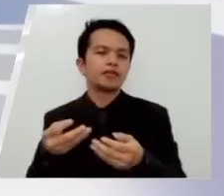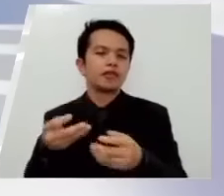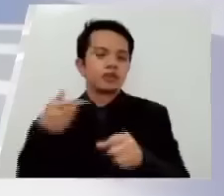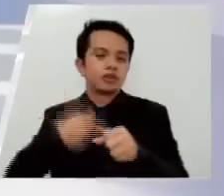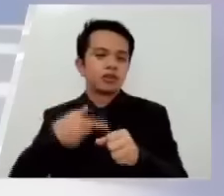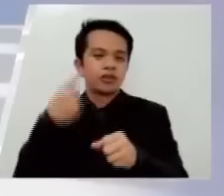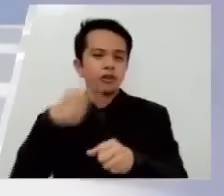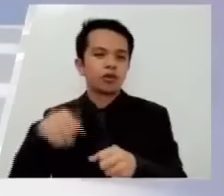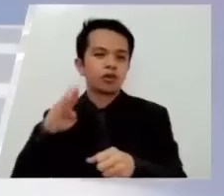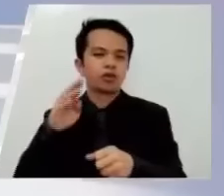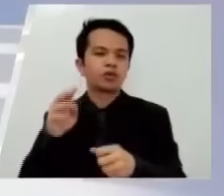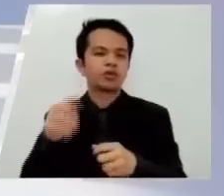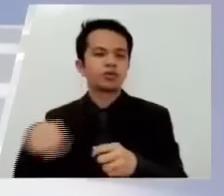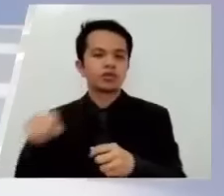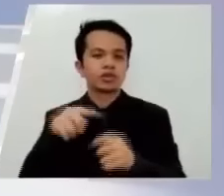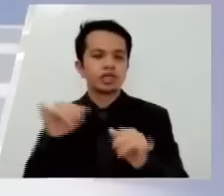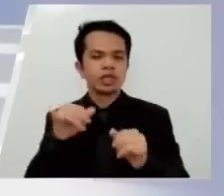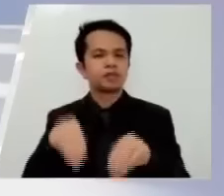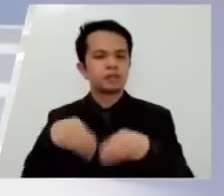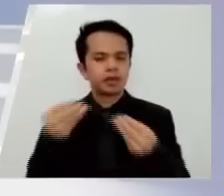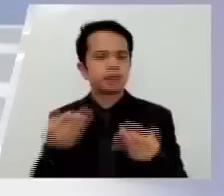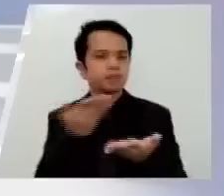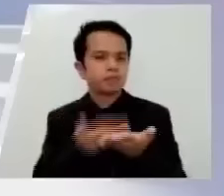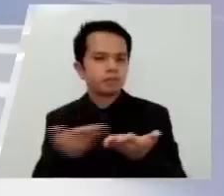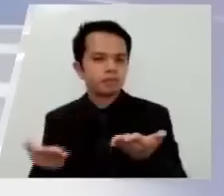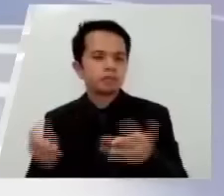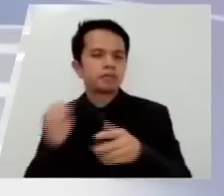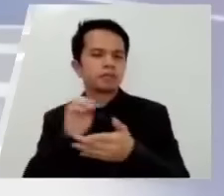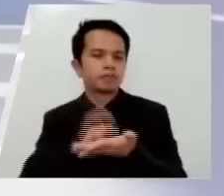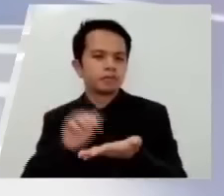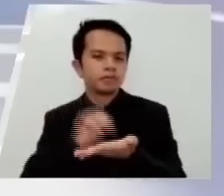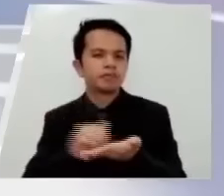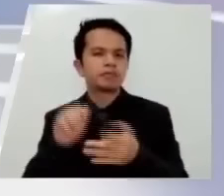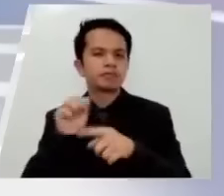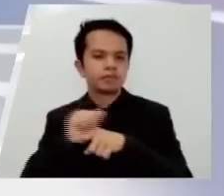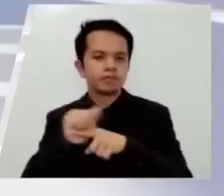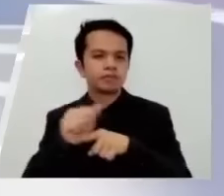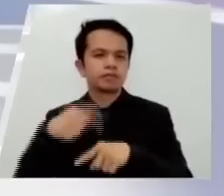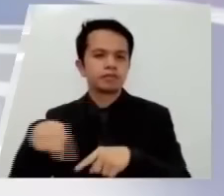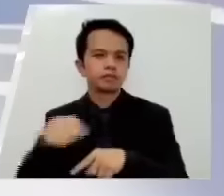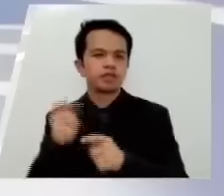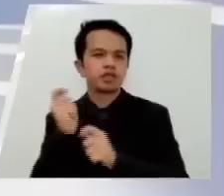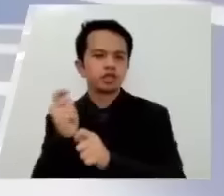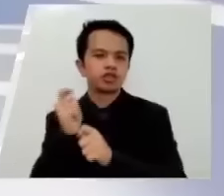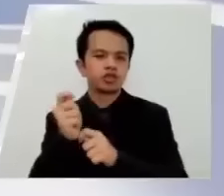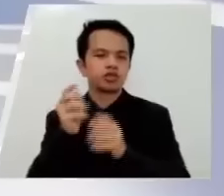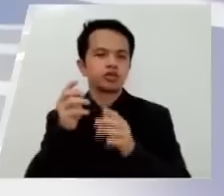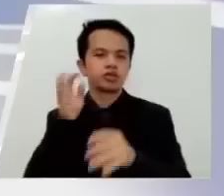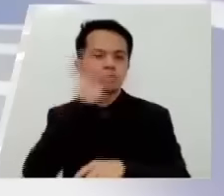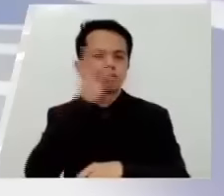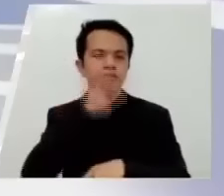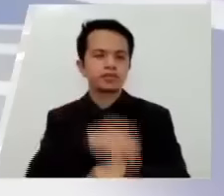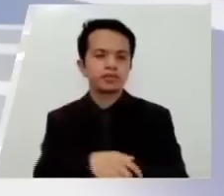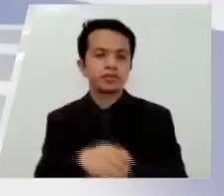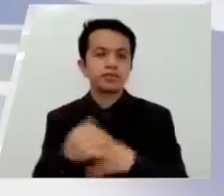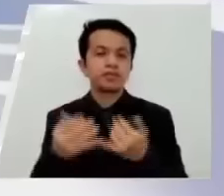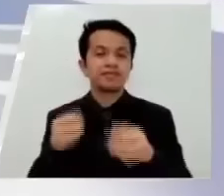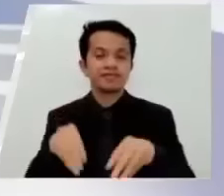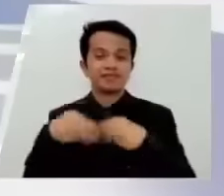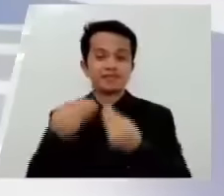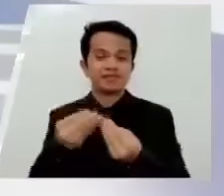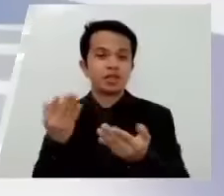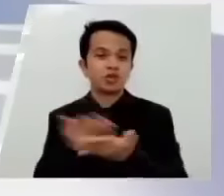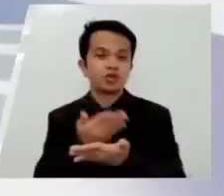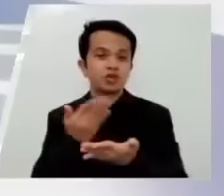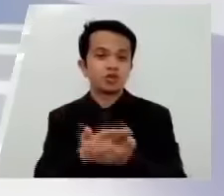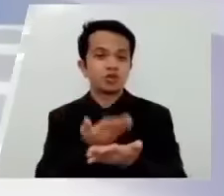may sapat na kagamitan at training ang mga mangingisdang Pinoy. Matapos ipamigay ang mga bagong fishing asset,